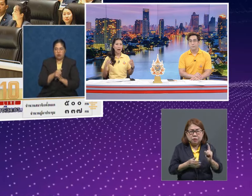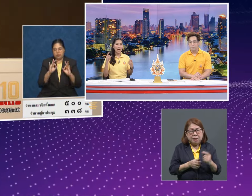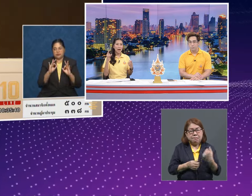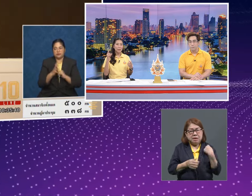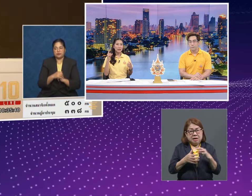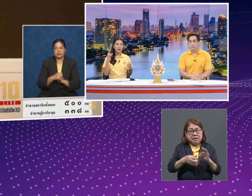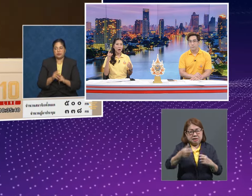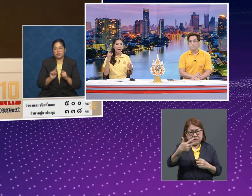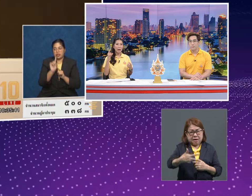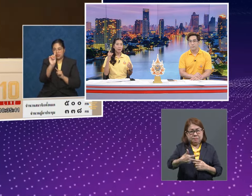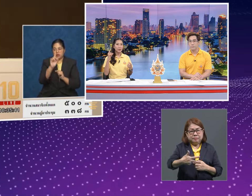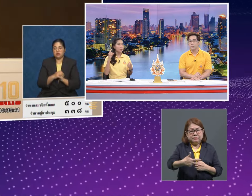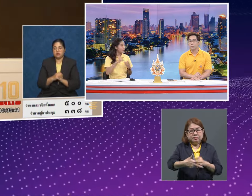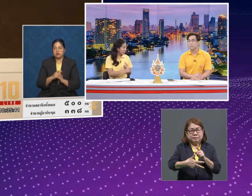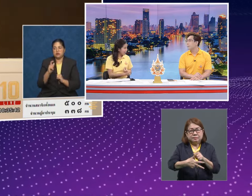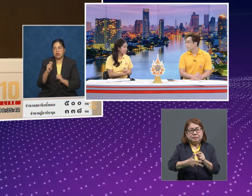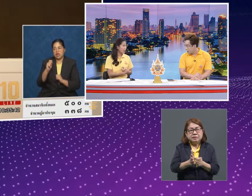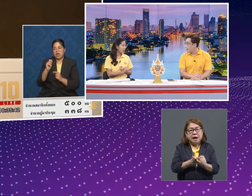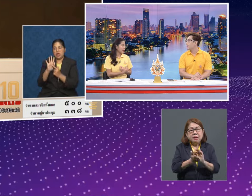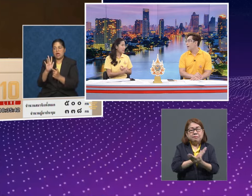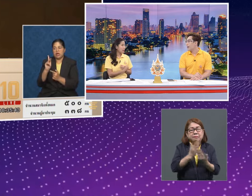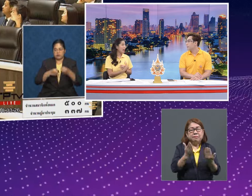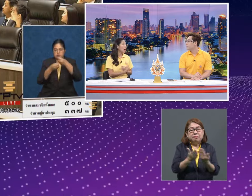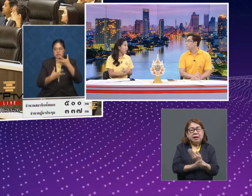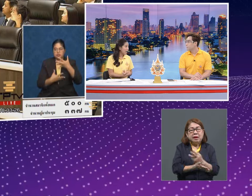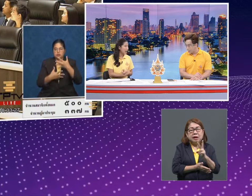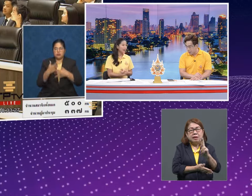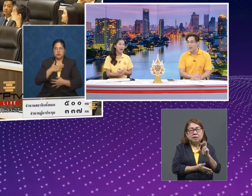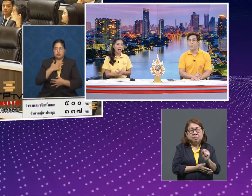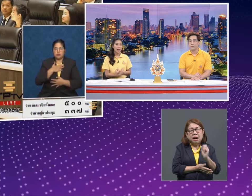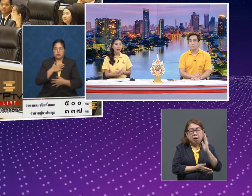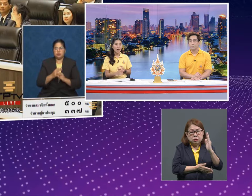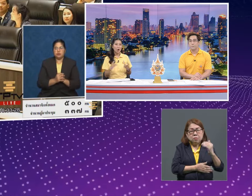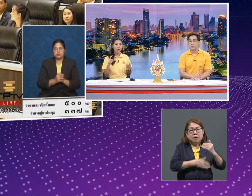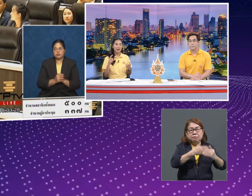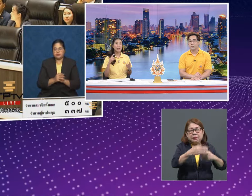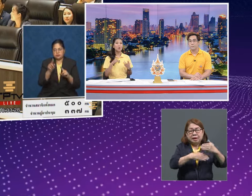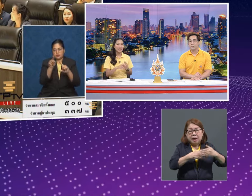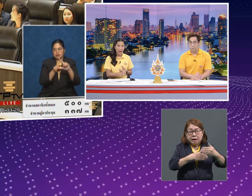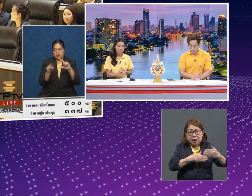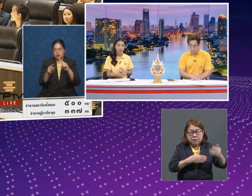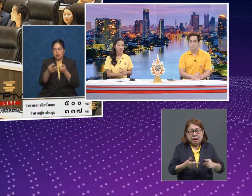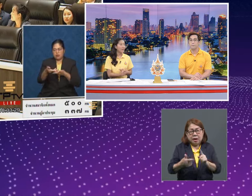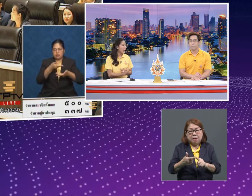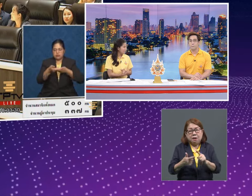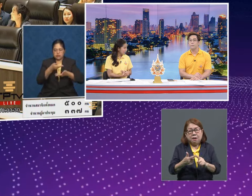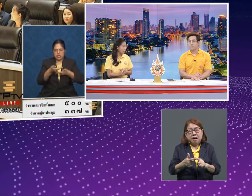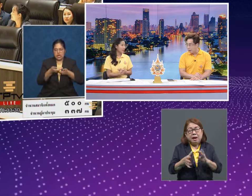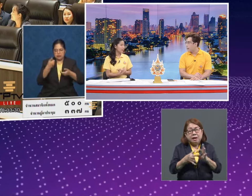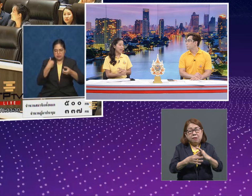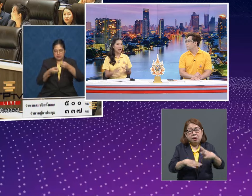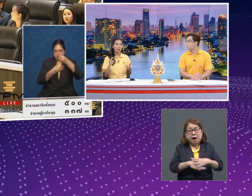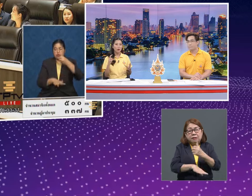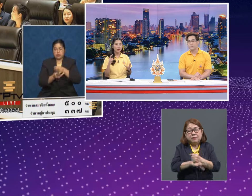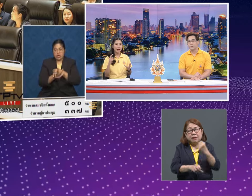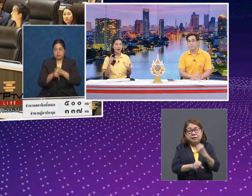กมามีเรื่องของการปฏิรูปสภาใช่ไหมนะทำให้สภาก้าวหน้านะคะเรื่องของนิรโทษกรรมคดีทางการเมือง